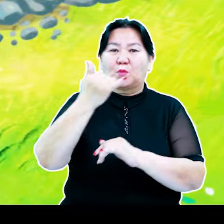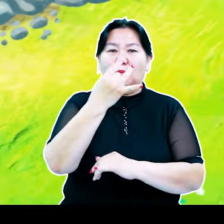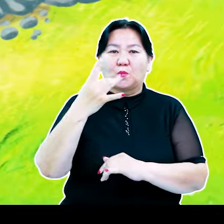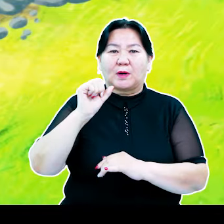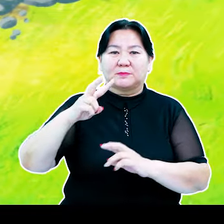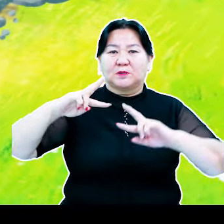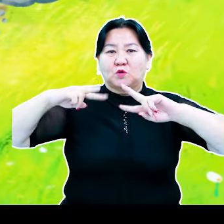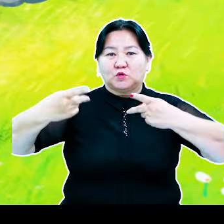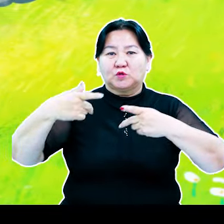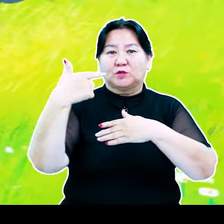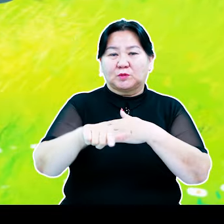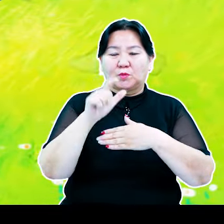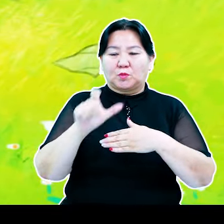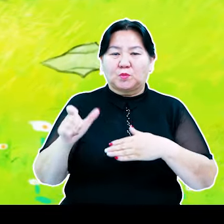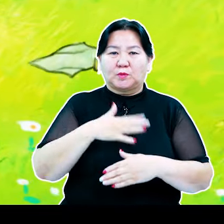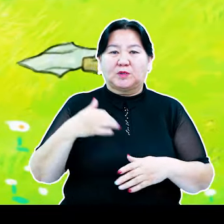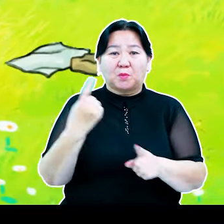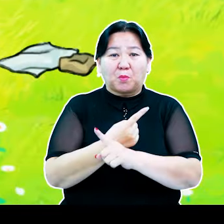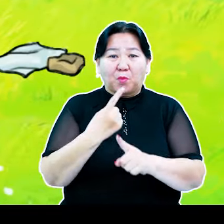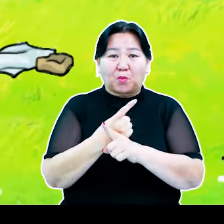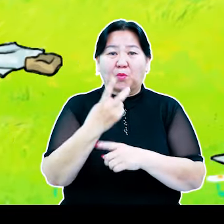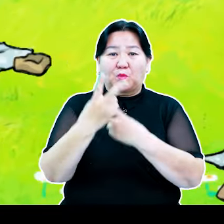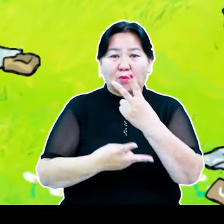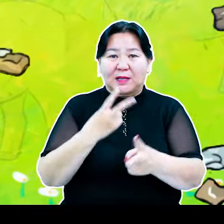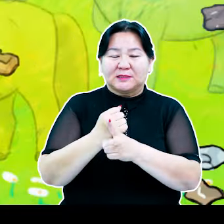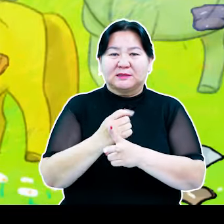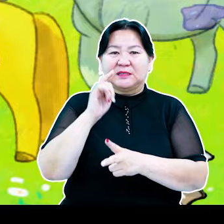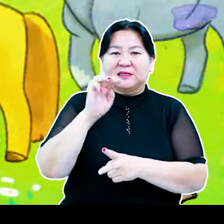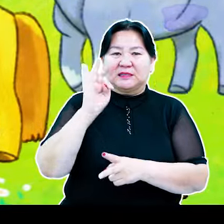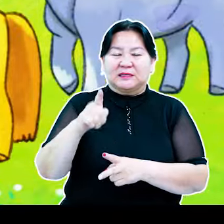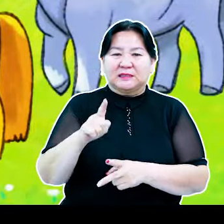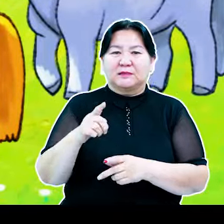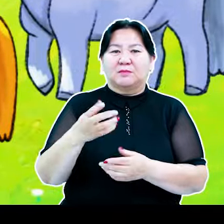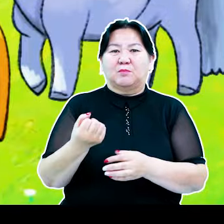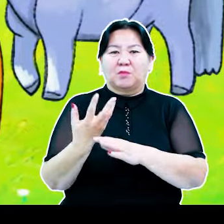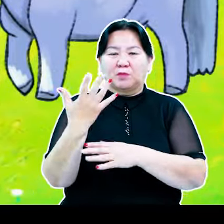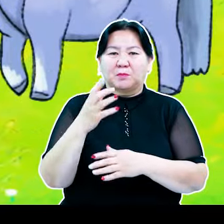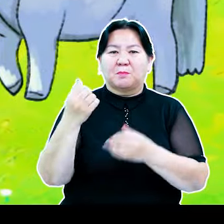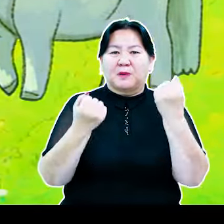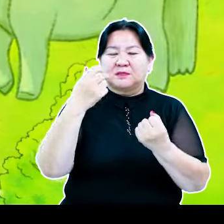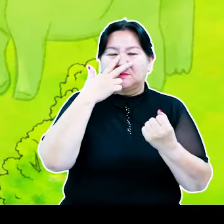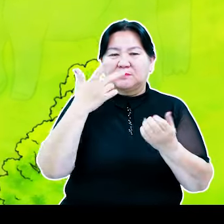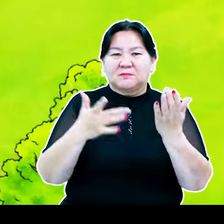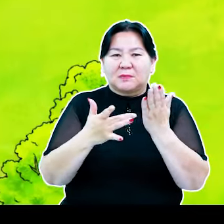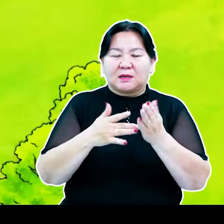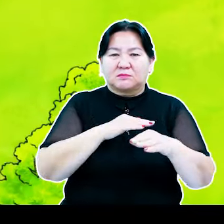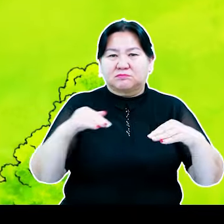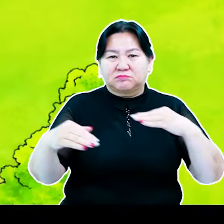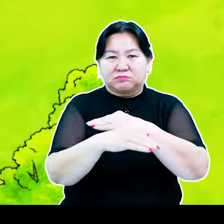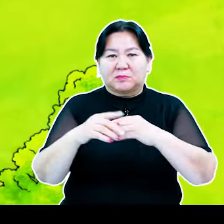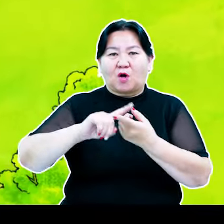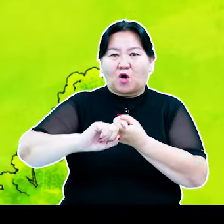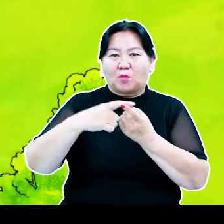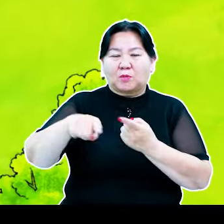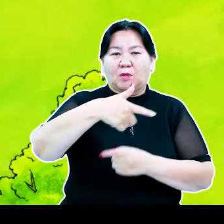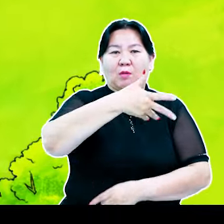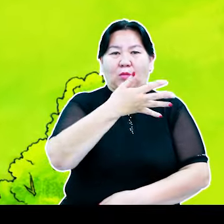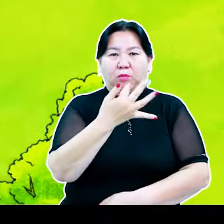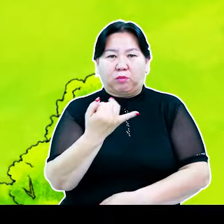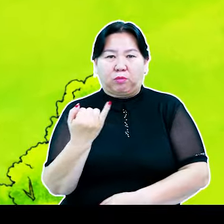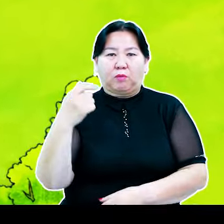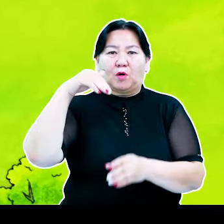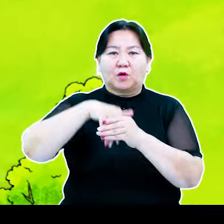амьсгалын өөрчлөлтөөс гадна хүний буруутай үйл ажиллагаа, хит их мал бэлчээрлэх, мөн машин техник байнга явах зэрэгэл